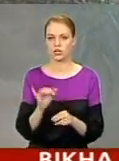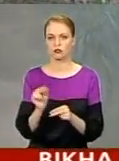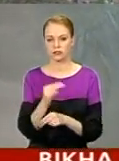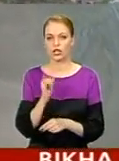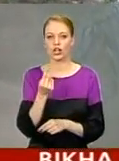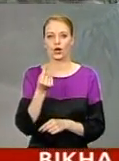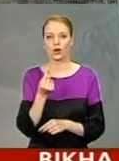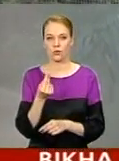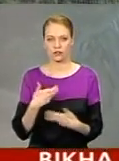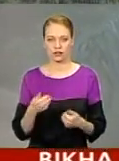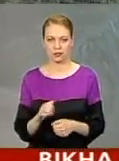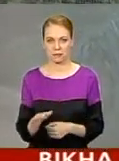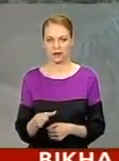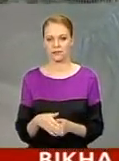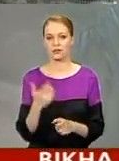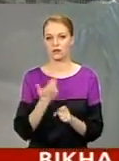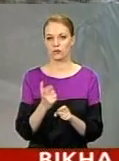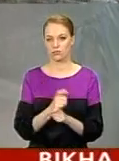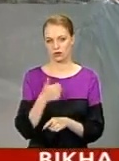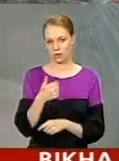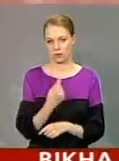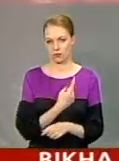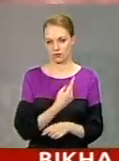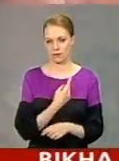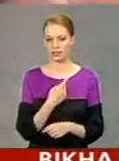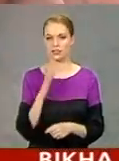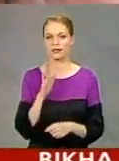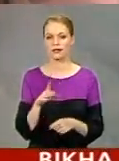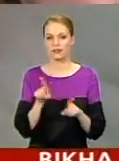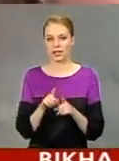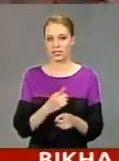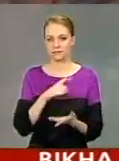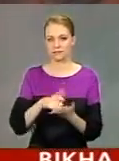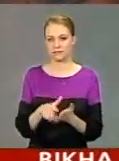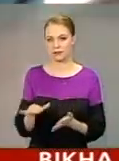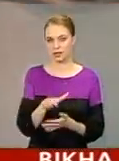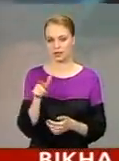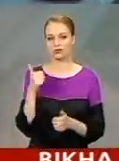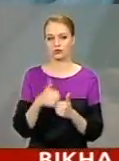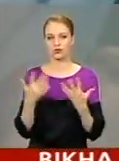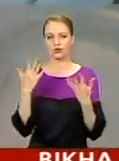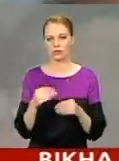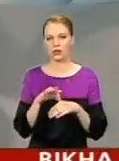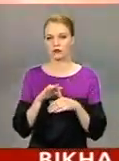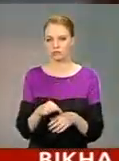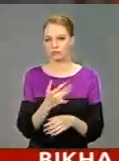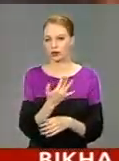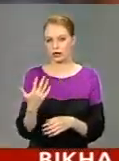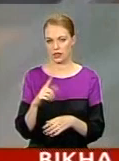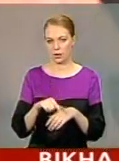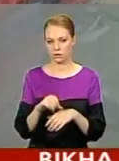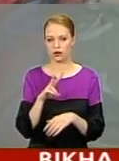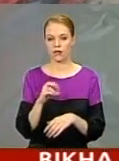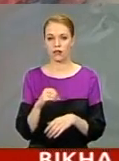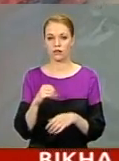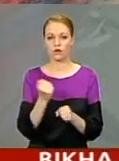грошей з нас не бере. Дуже хороший майстер. У імпровізованій майстерні чоловік щодня проводить по кілька годин. Та